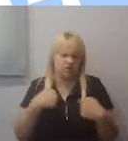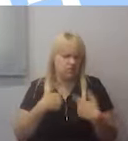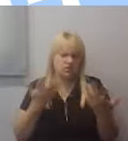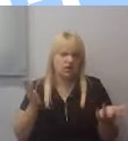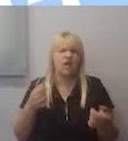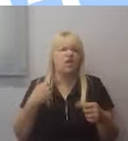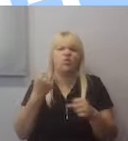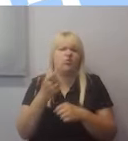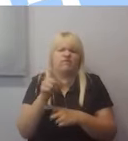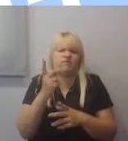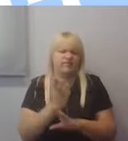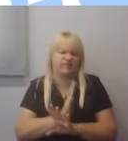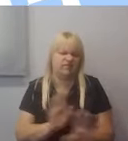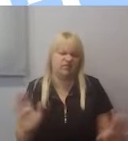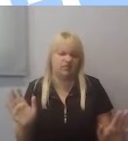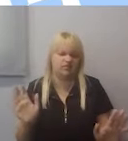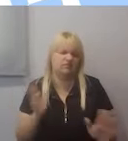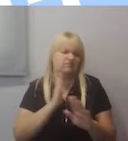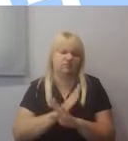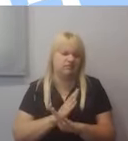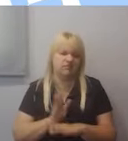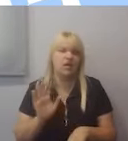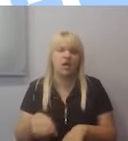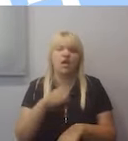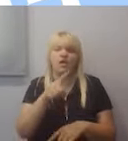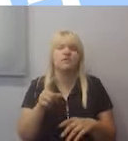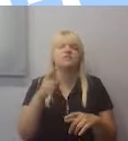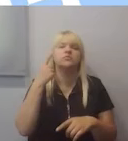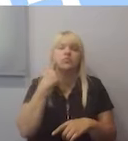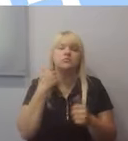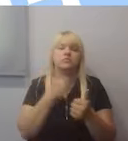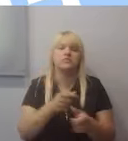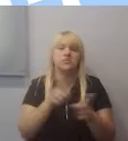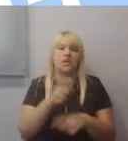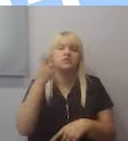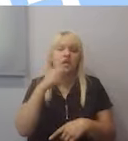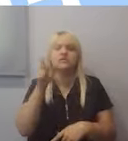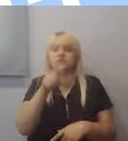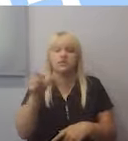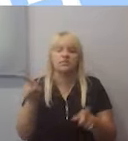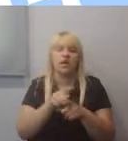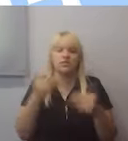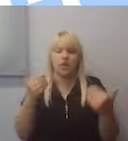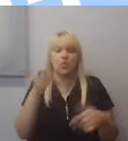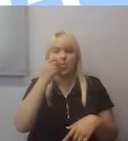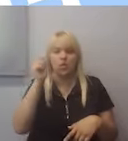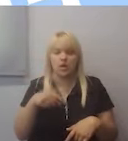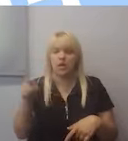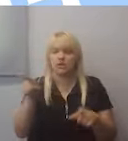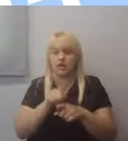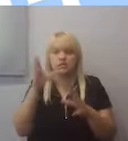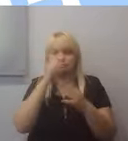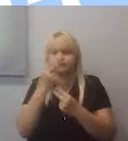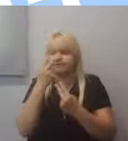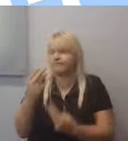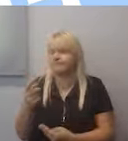vairs nu tāds ir tas tas nodoms un tie un vecie cilvēki ir tie kas arī šobrīd ukrainā var noskatīties ja nu kur tad es